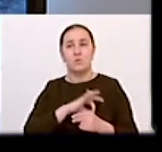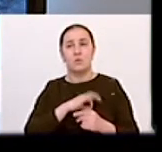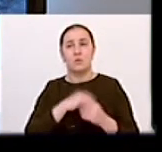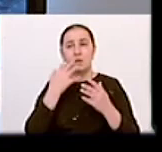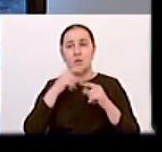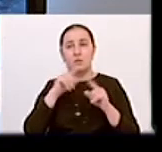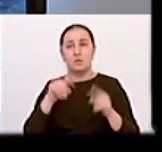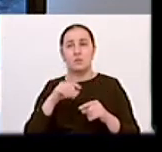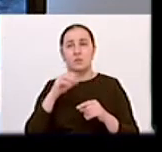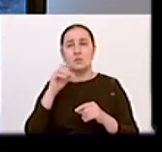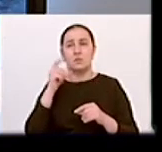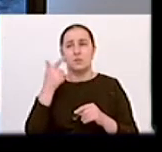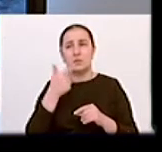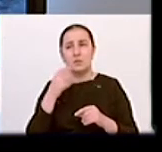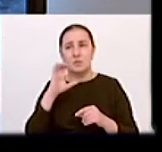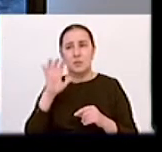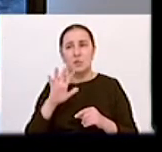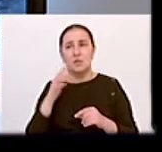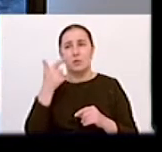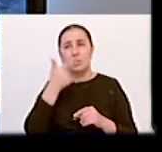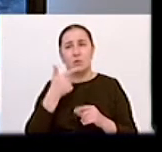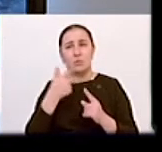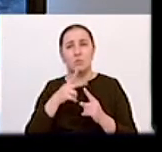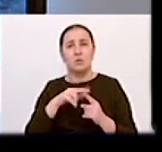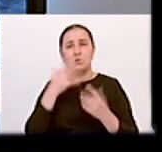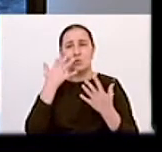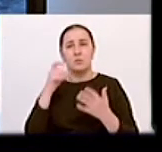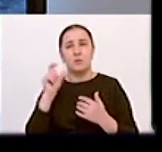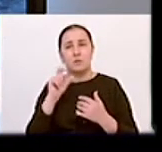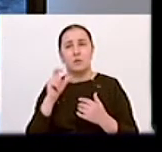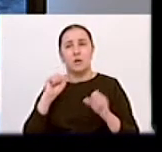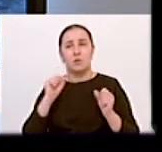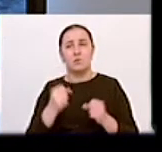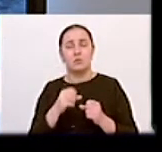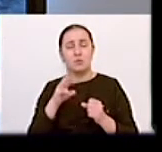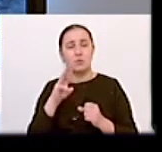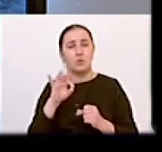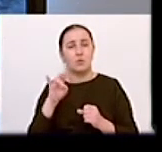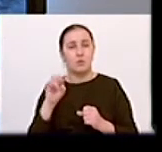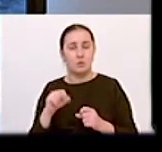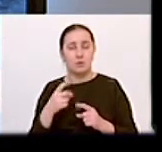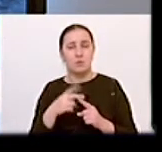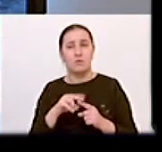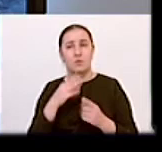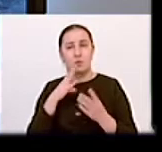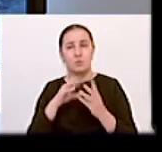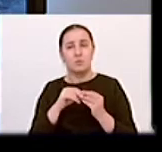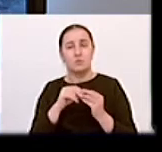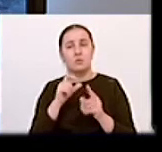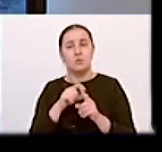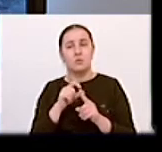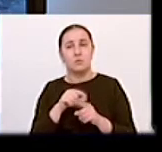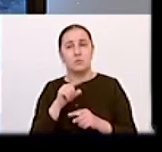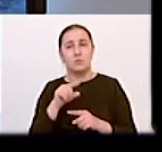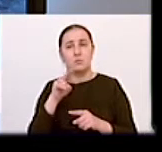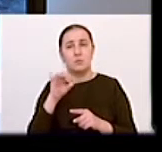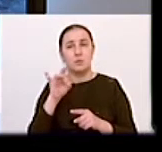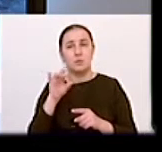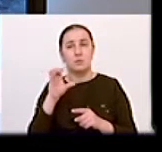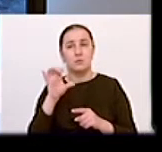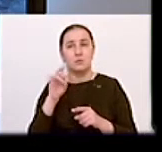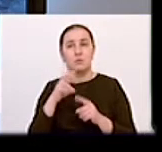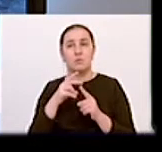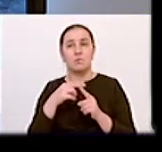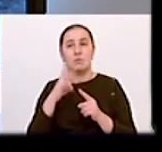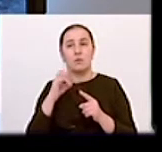картине серый, голубой, темно-синий. Это все холодные тона. Вот оно, обобщающее слово. Персонажи на